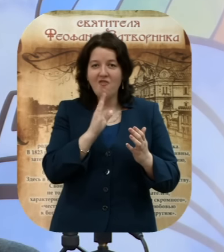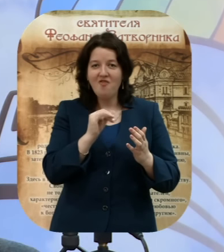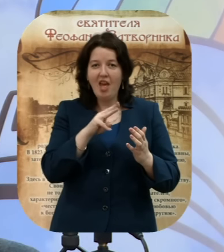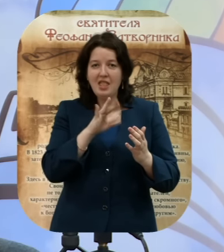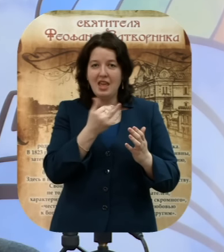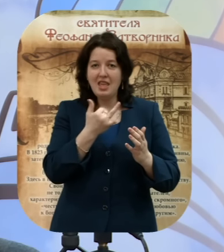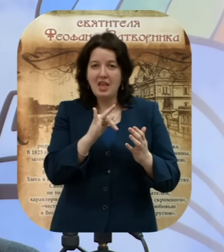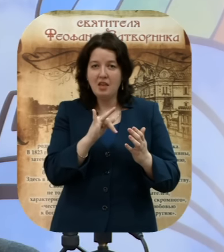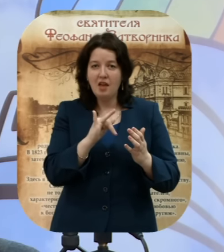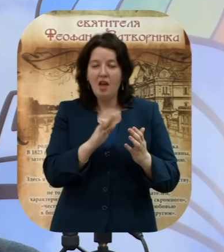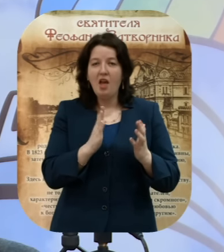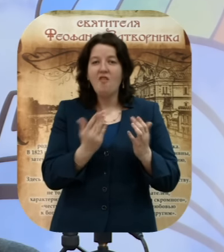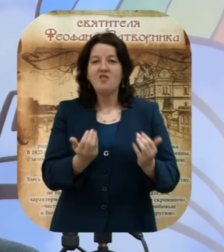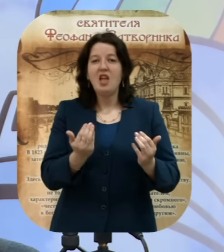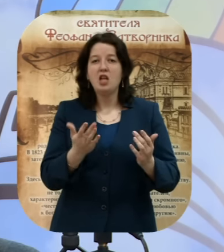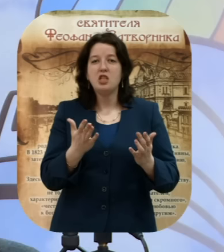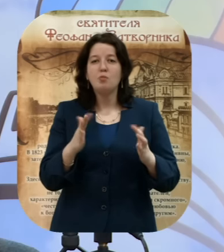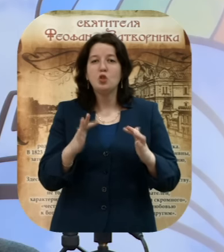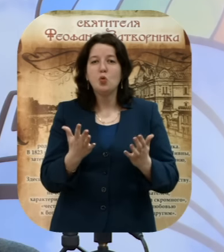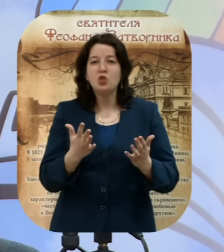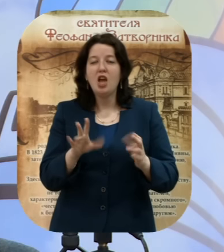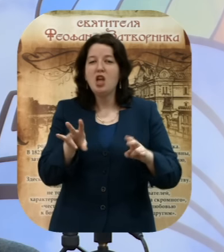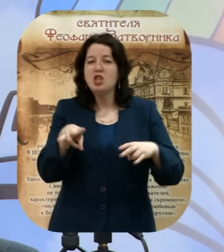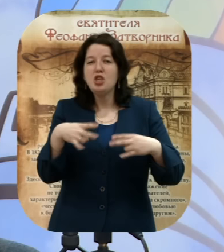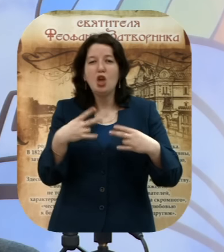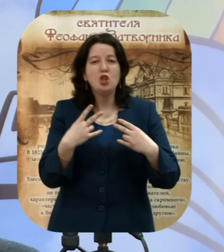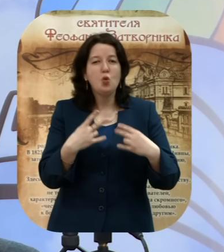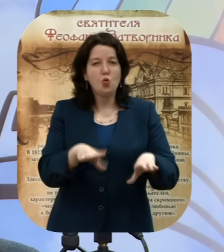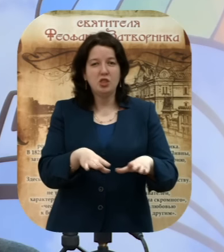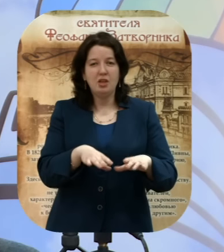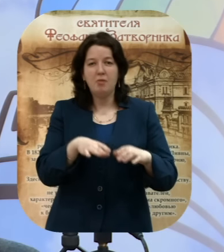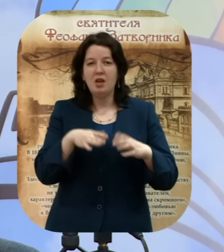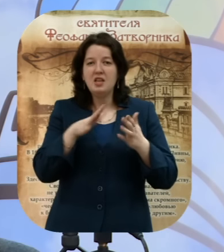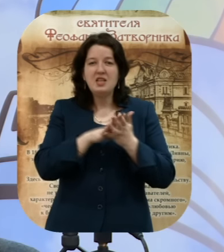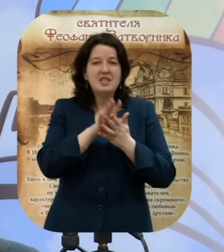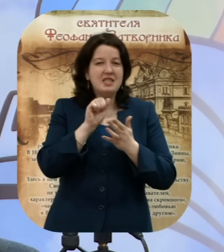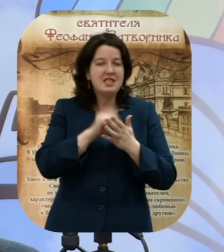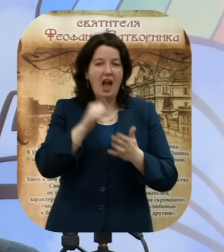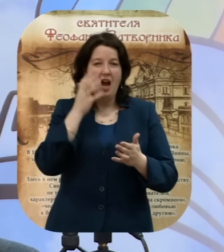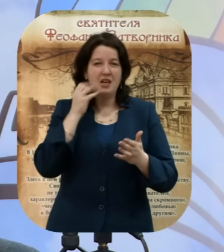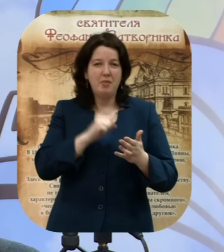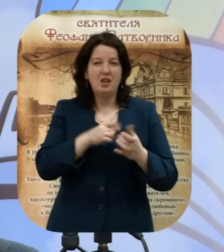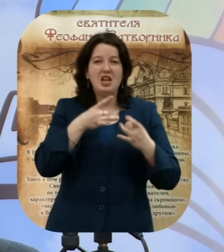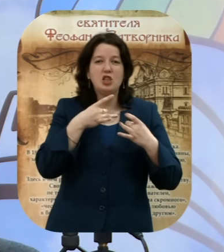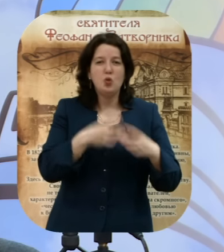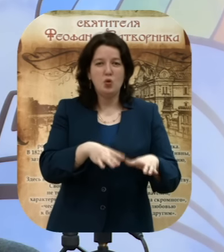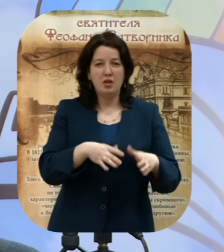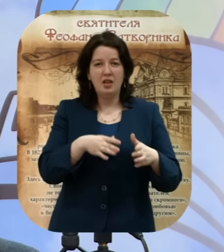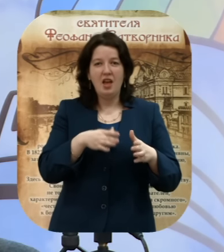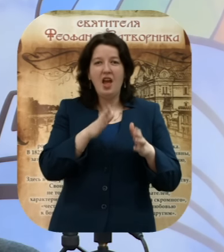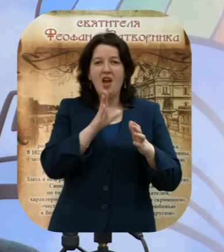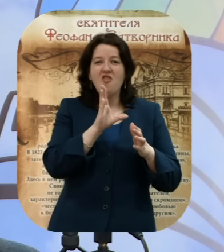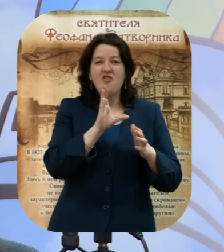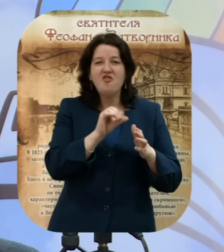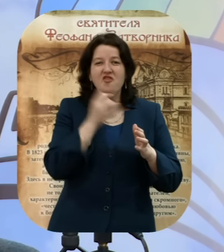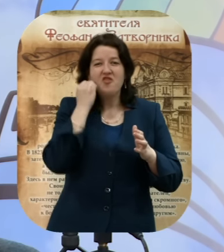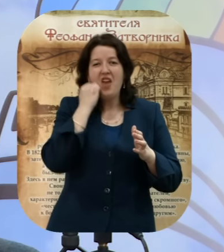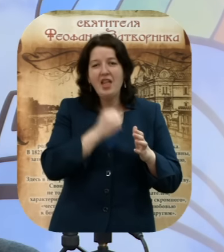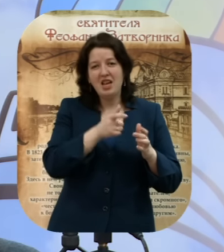случае разрушенном, негодном, плохом, грязном, ветхом человеке